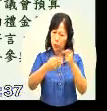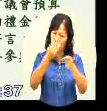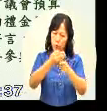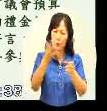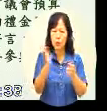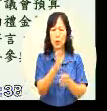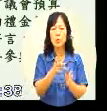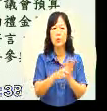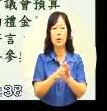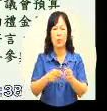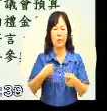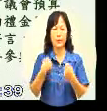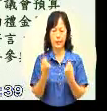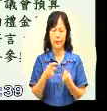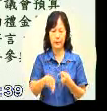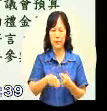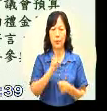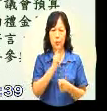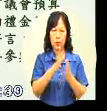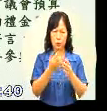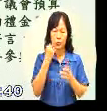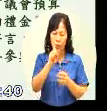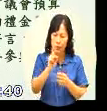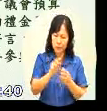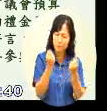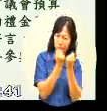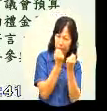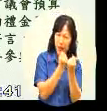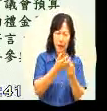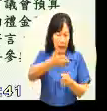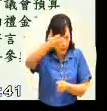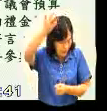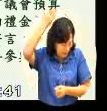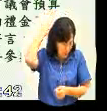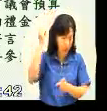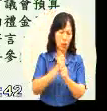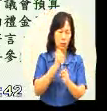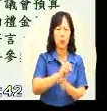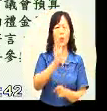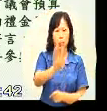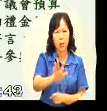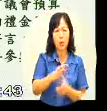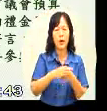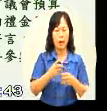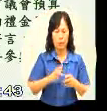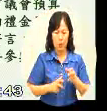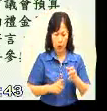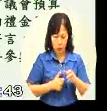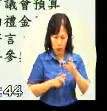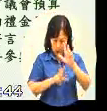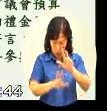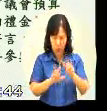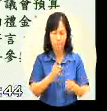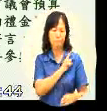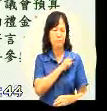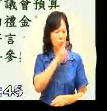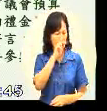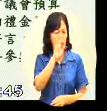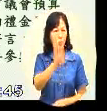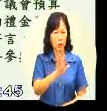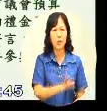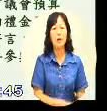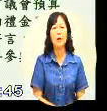了。我在这里哈，也觉得有些行为以前做过的，坦白说知道有错。然后